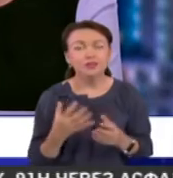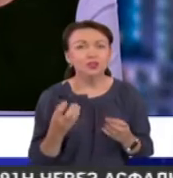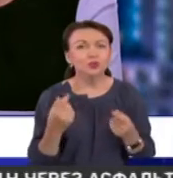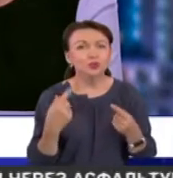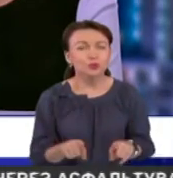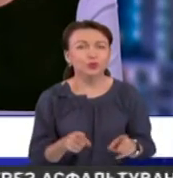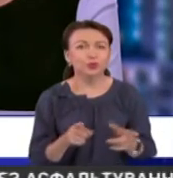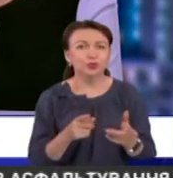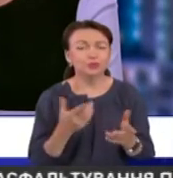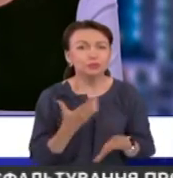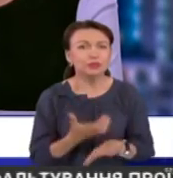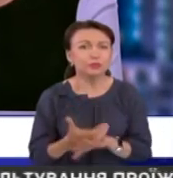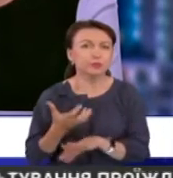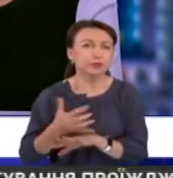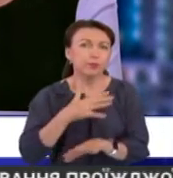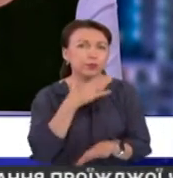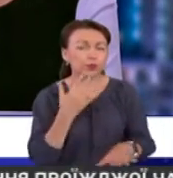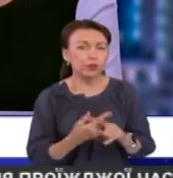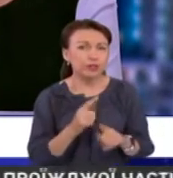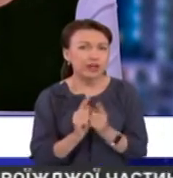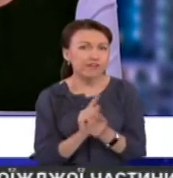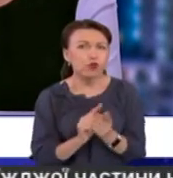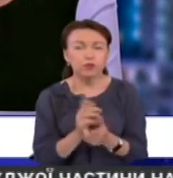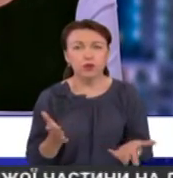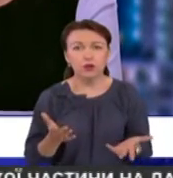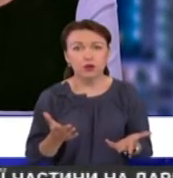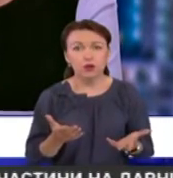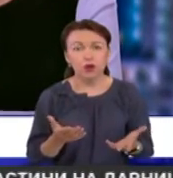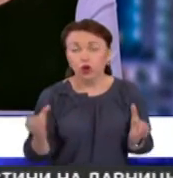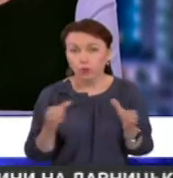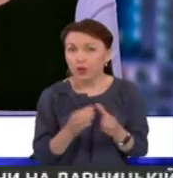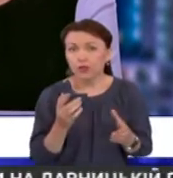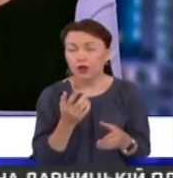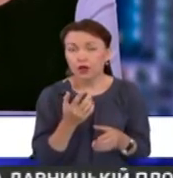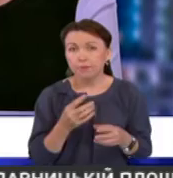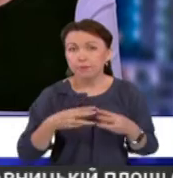це не єдина дірка, їх багато, і про це багато говорили, але попередня команда не звертала на це уваги.